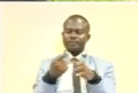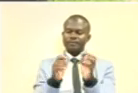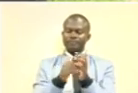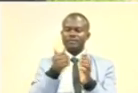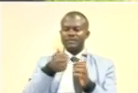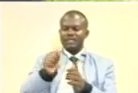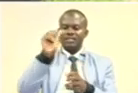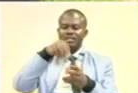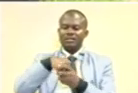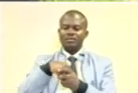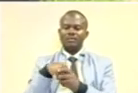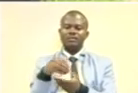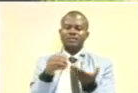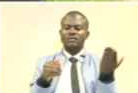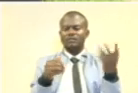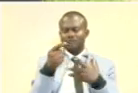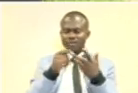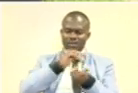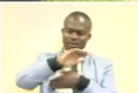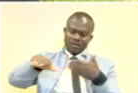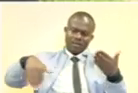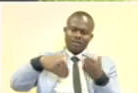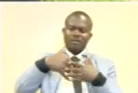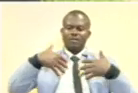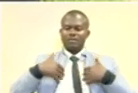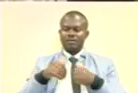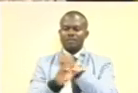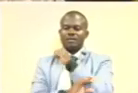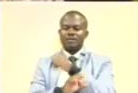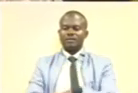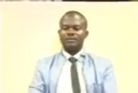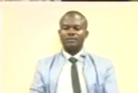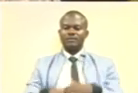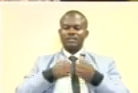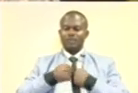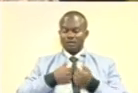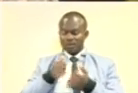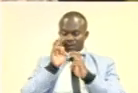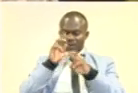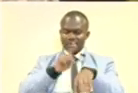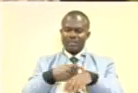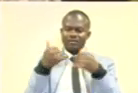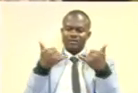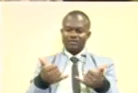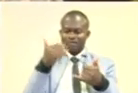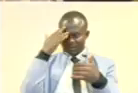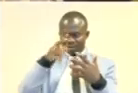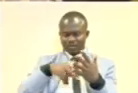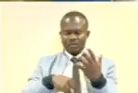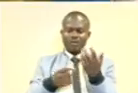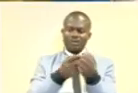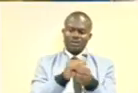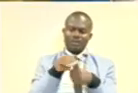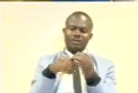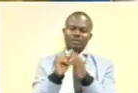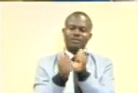riri mu ngeri zose z'ubuzima bw'igihugu Rwanda rusanga igihe kigeze ngo gusoma no kwandika biba